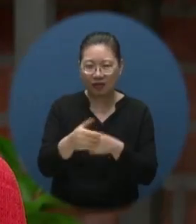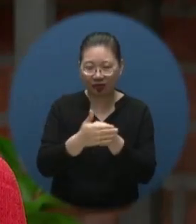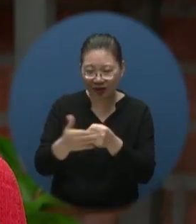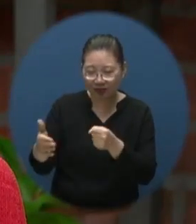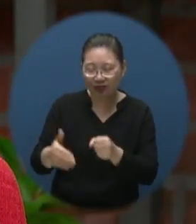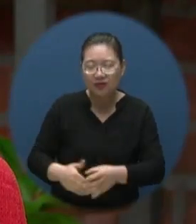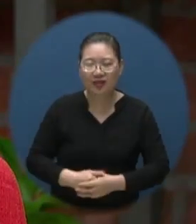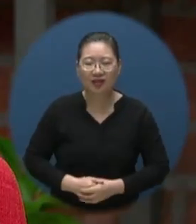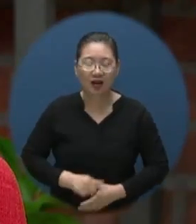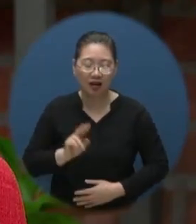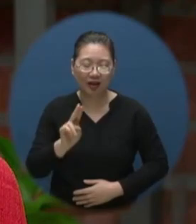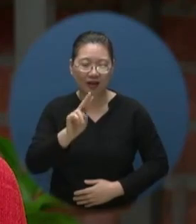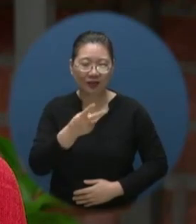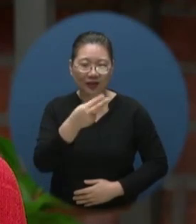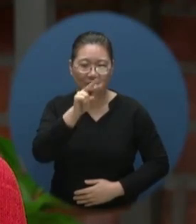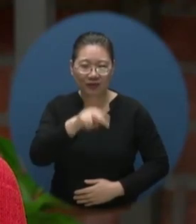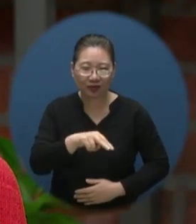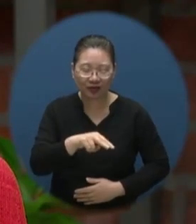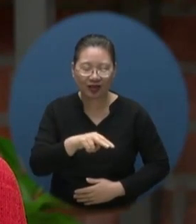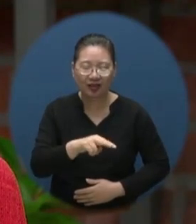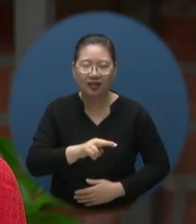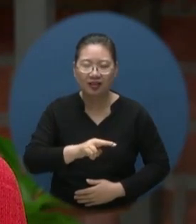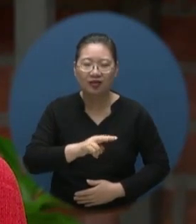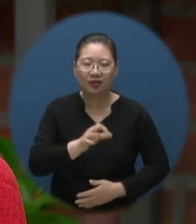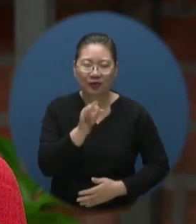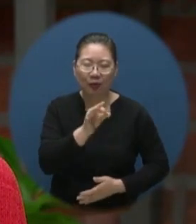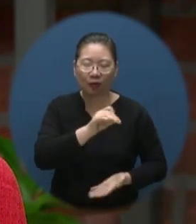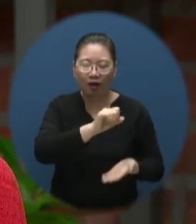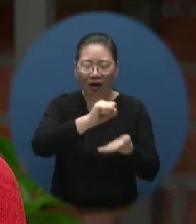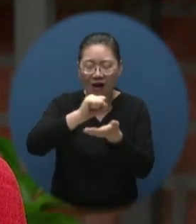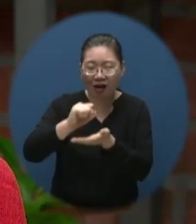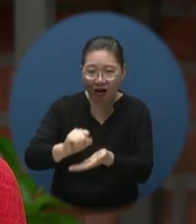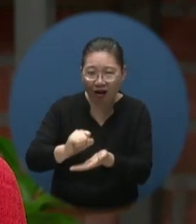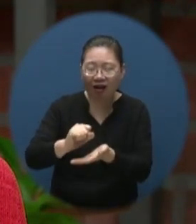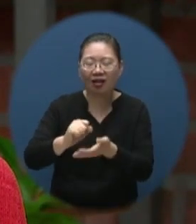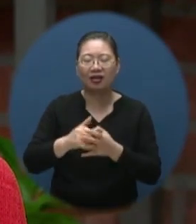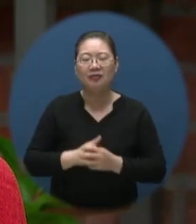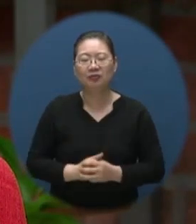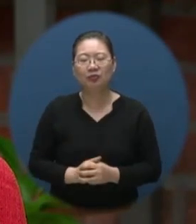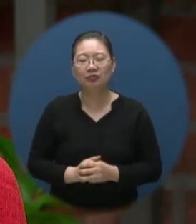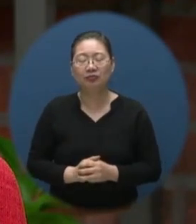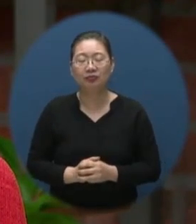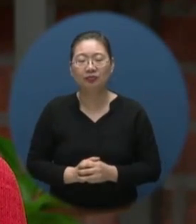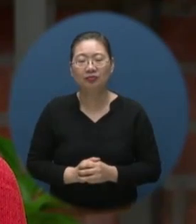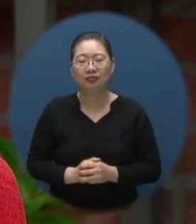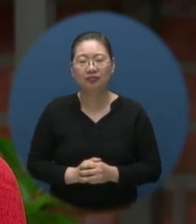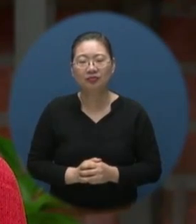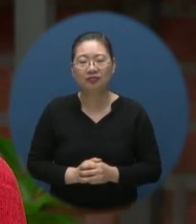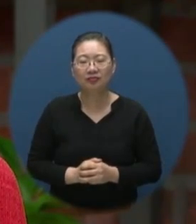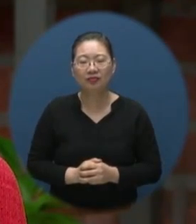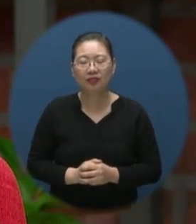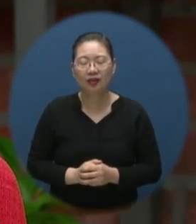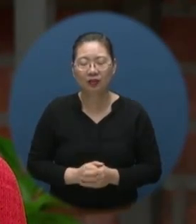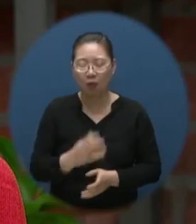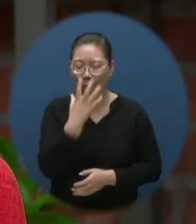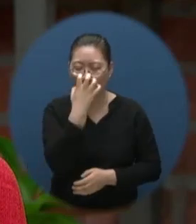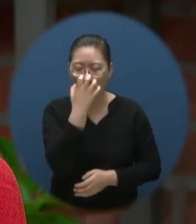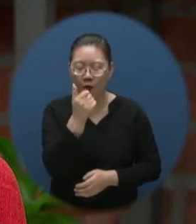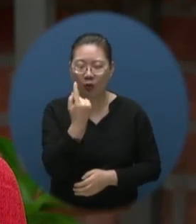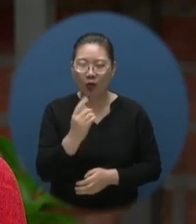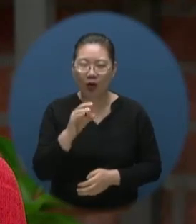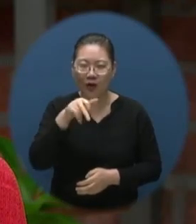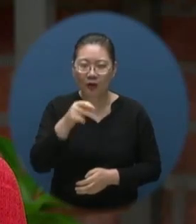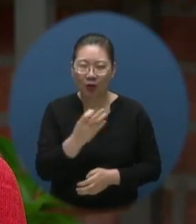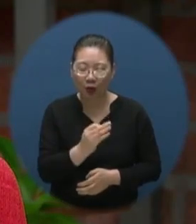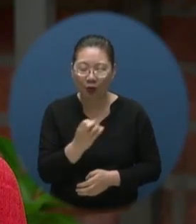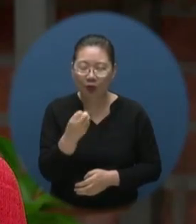이제 200불을 바꿨죠. 바꿔가지고 그거 들고 그쪽에서 뭐 가면서 홍콩 그